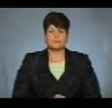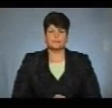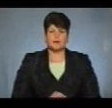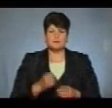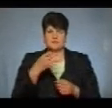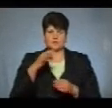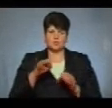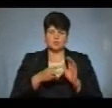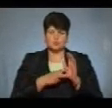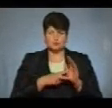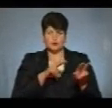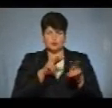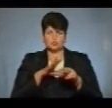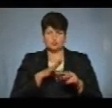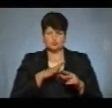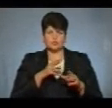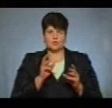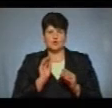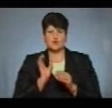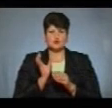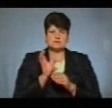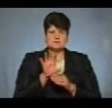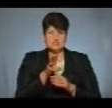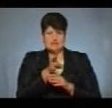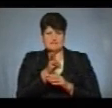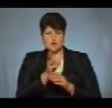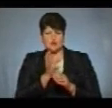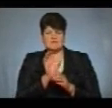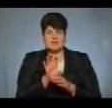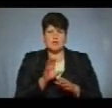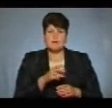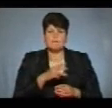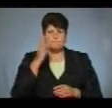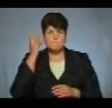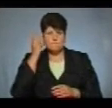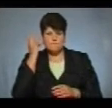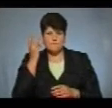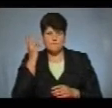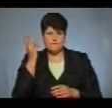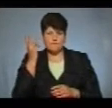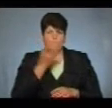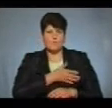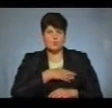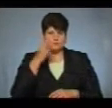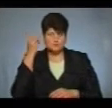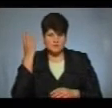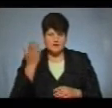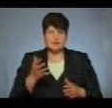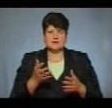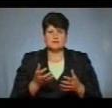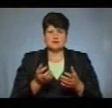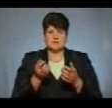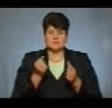15.07 на погляді був розміщений відеозвернення польського сенатора Ян Філіппа Любіцький на підтримку Володимира Іванишина.